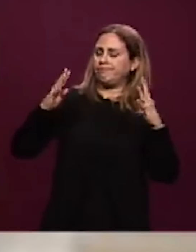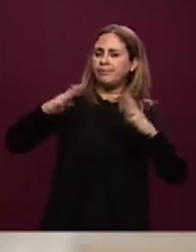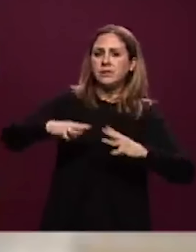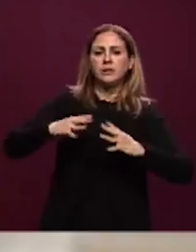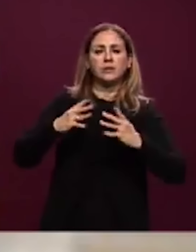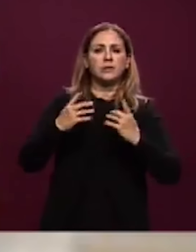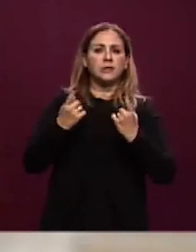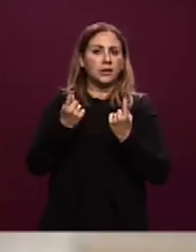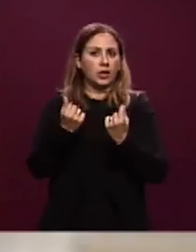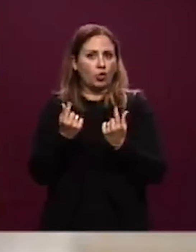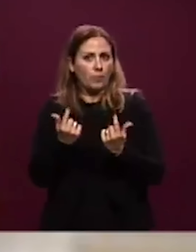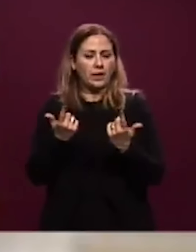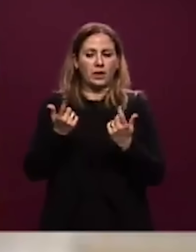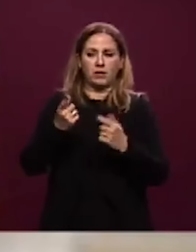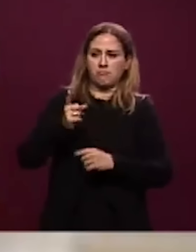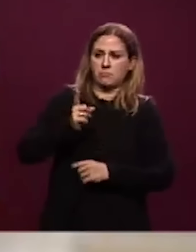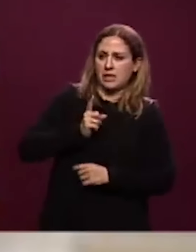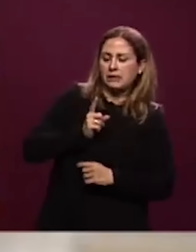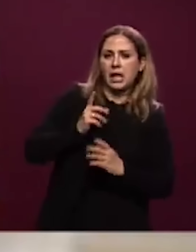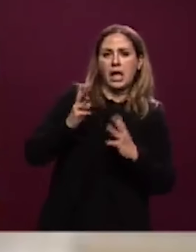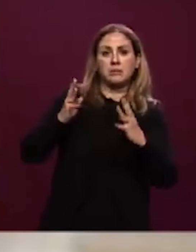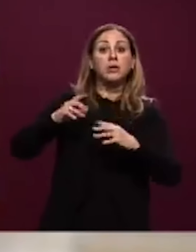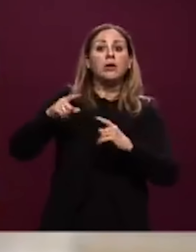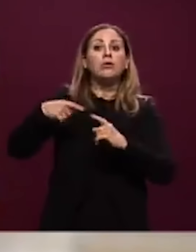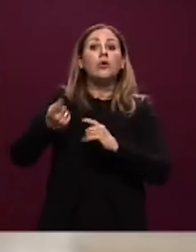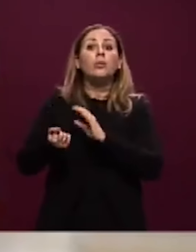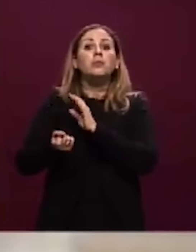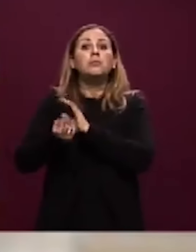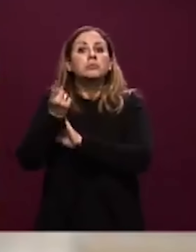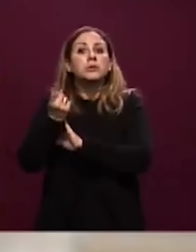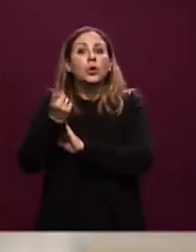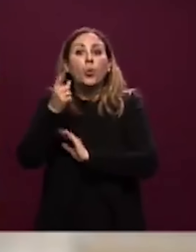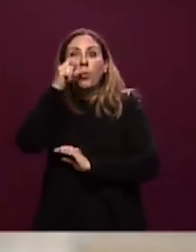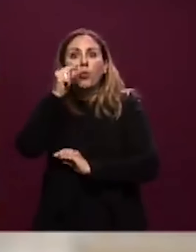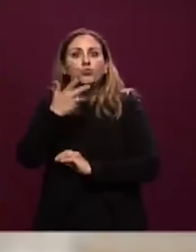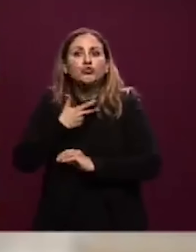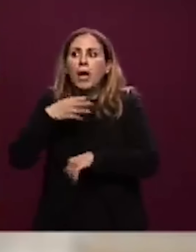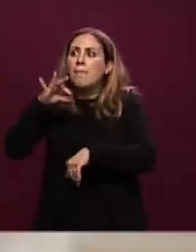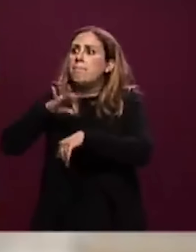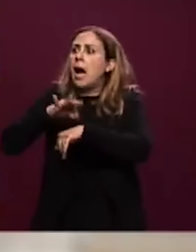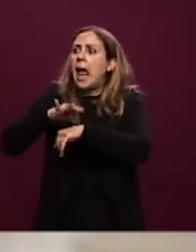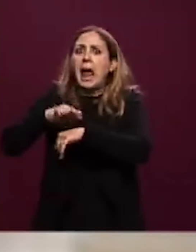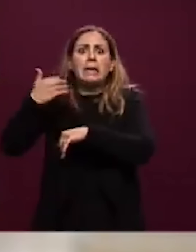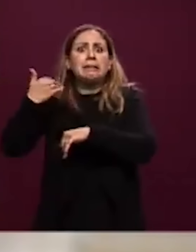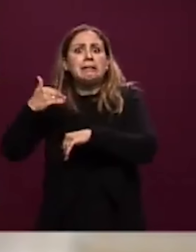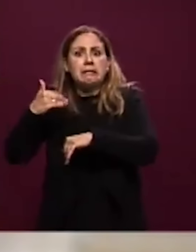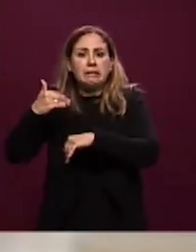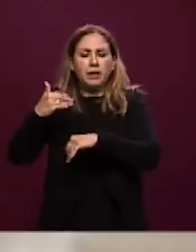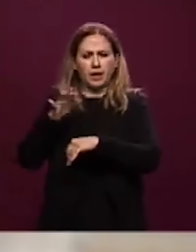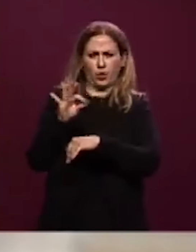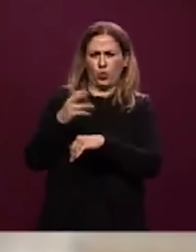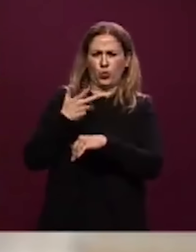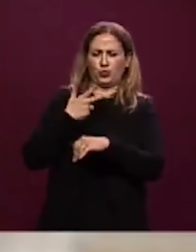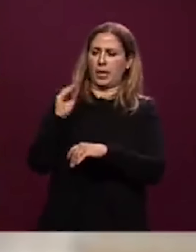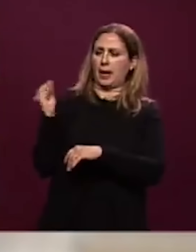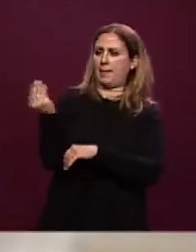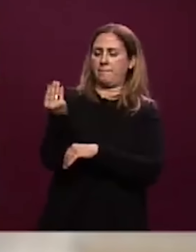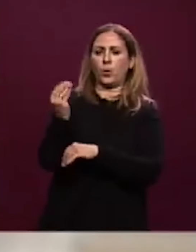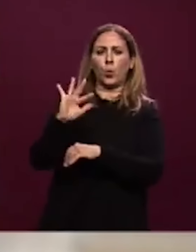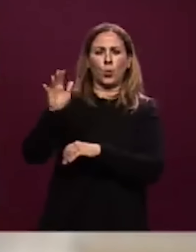economicamente, poi Putin stava morendo di non so quante malattie quando non aveva dei sosia che lo sostituivano